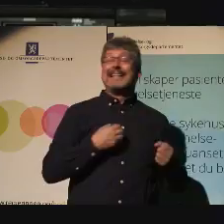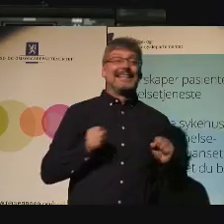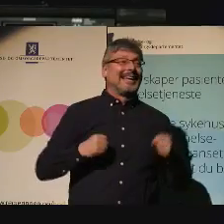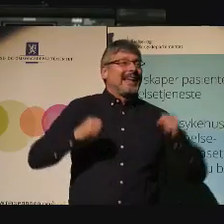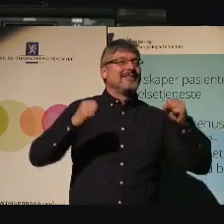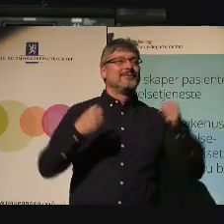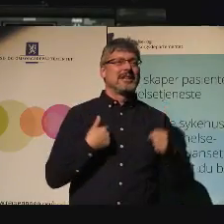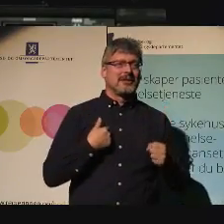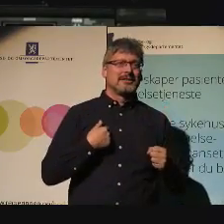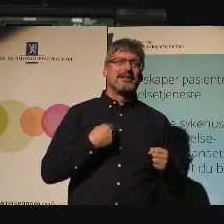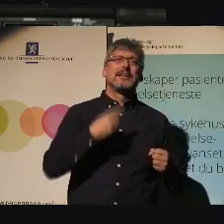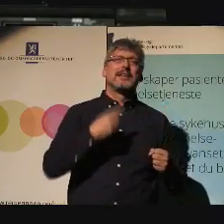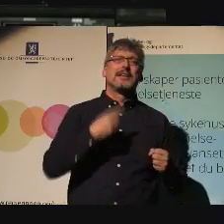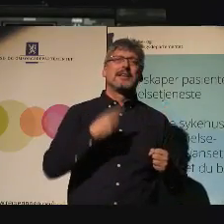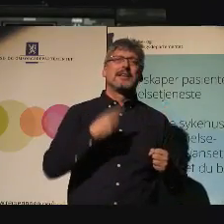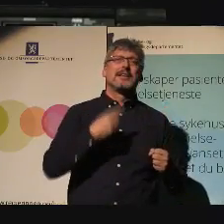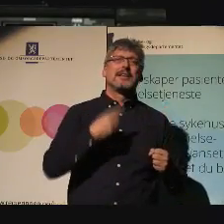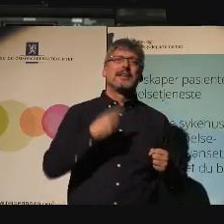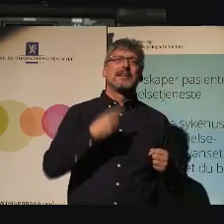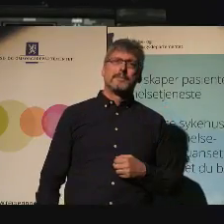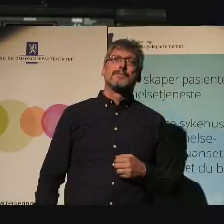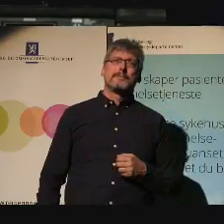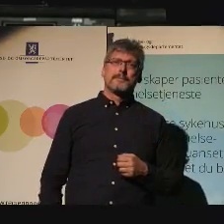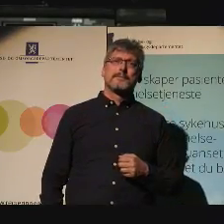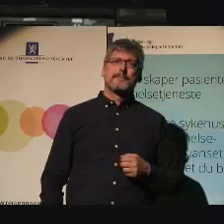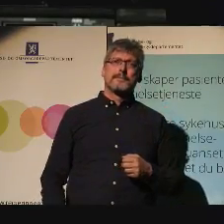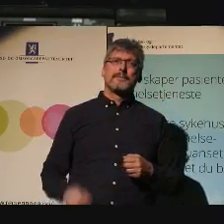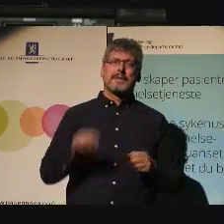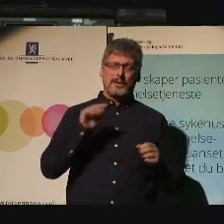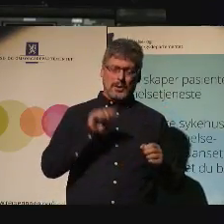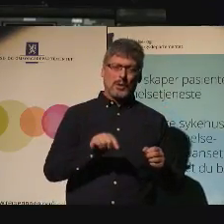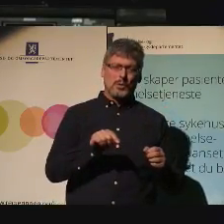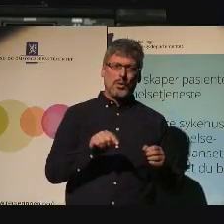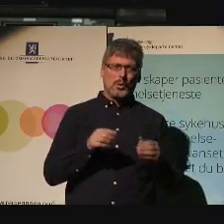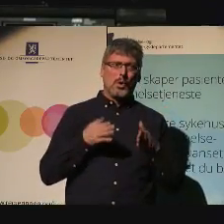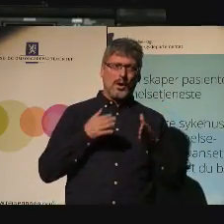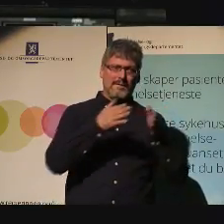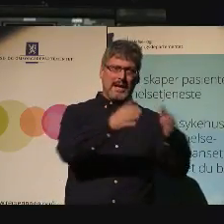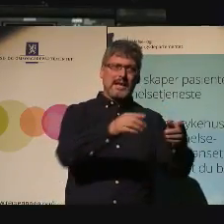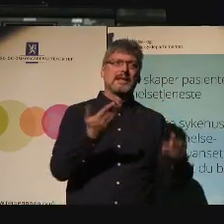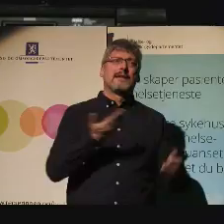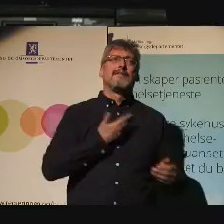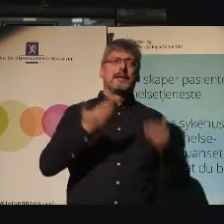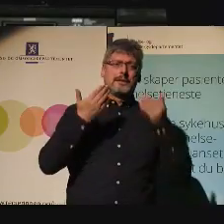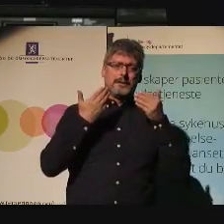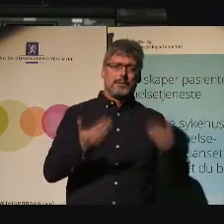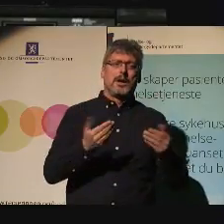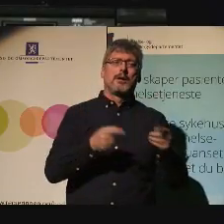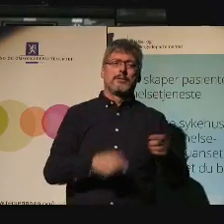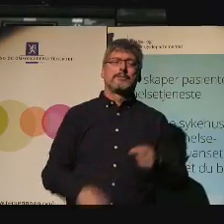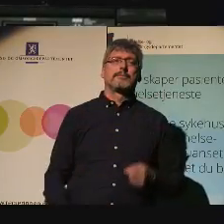entusiastisk, og jeg tror at det sporet vi nå går, er et veldig godt spor.